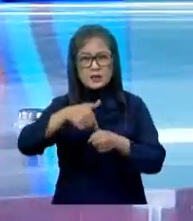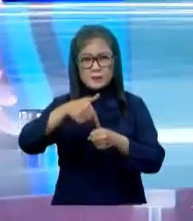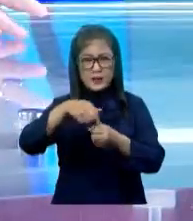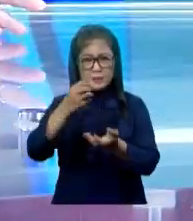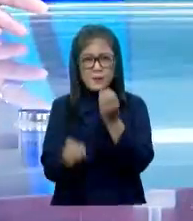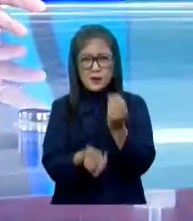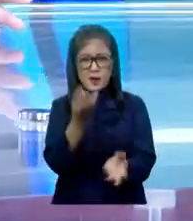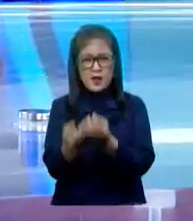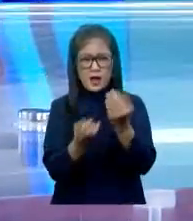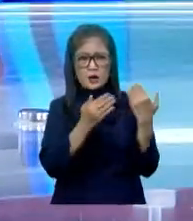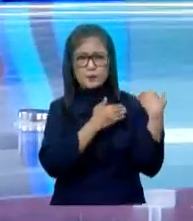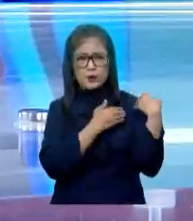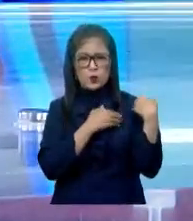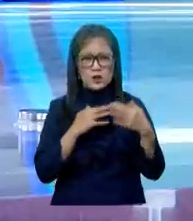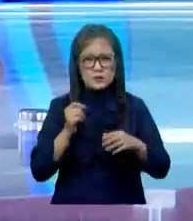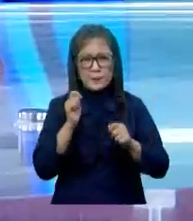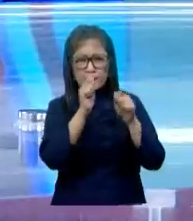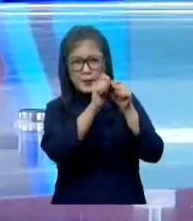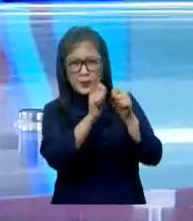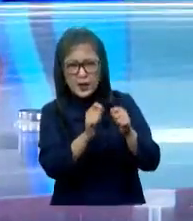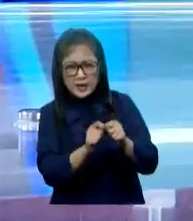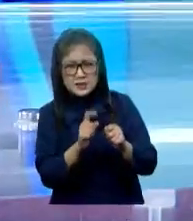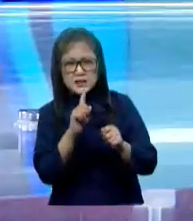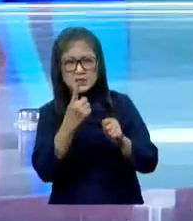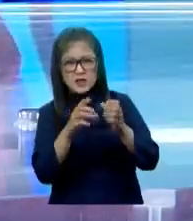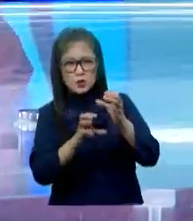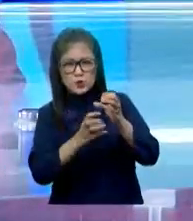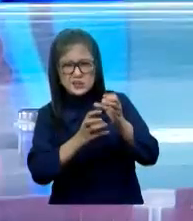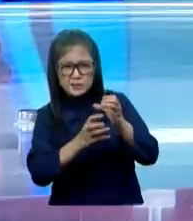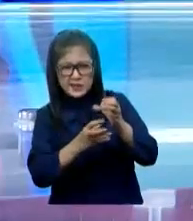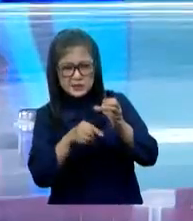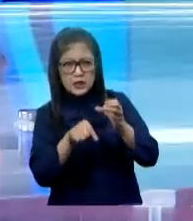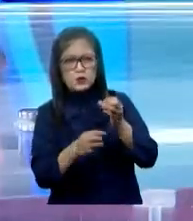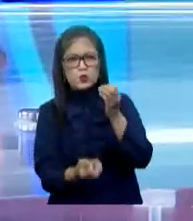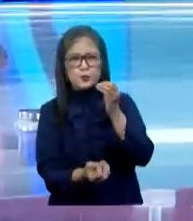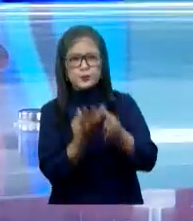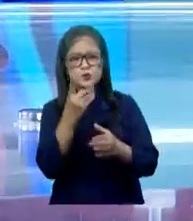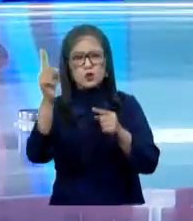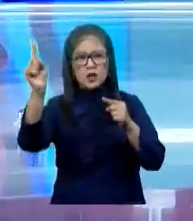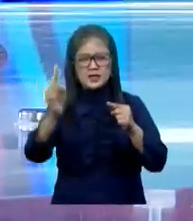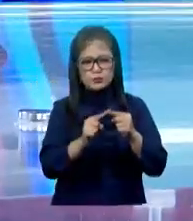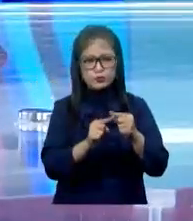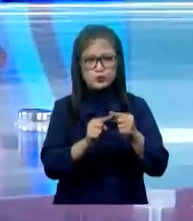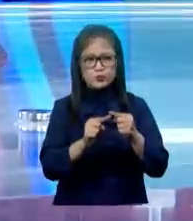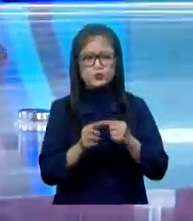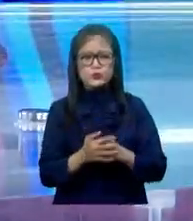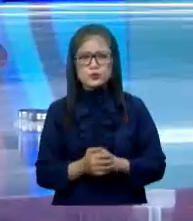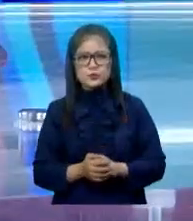tengah memperbaiki salah satu dispenser yang diduga memicu korsleting listrik.